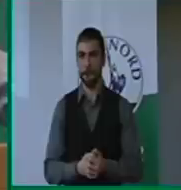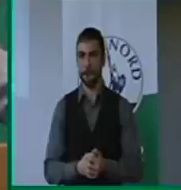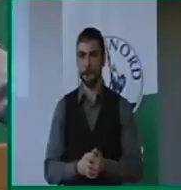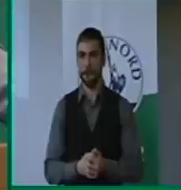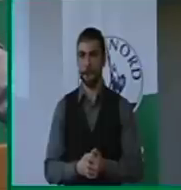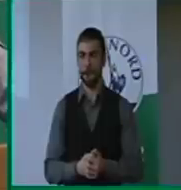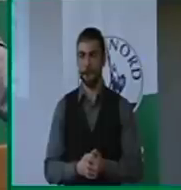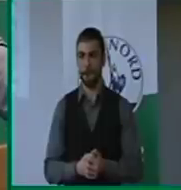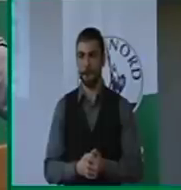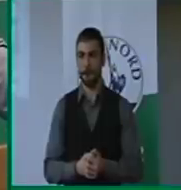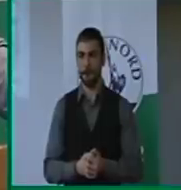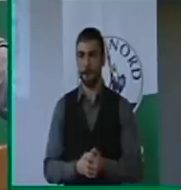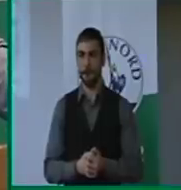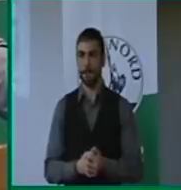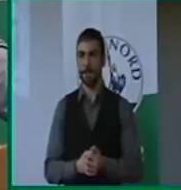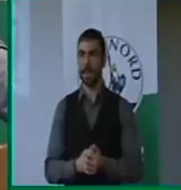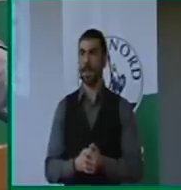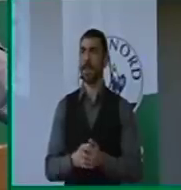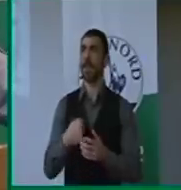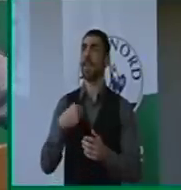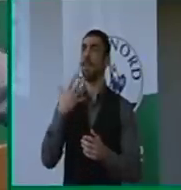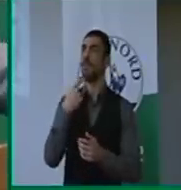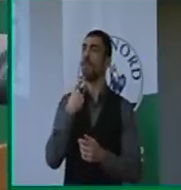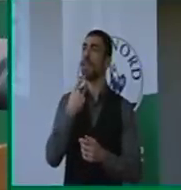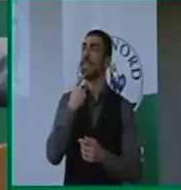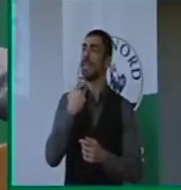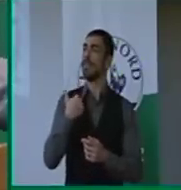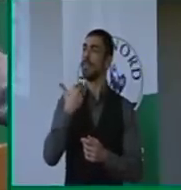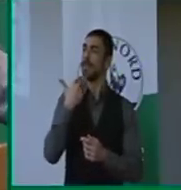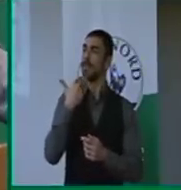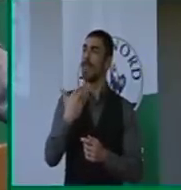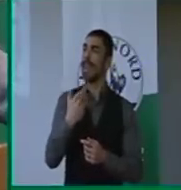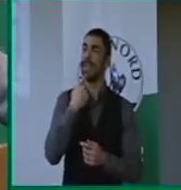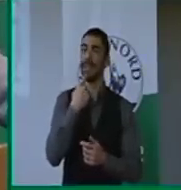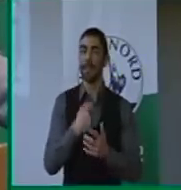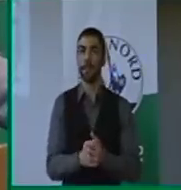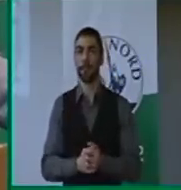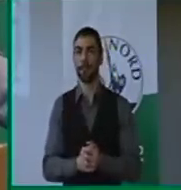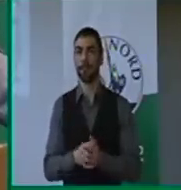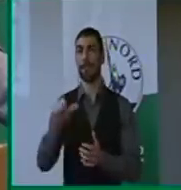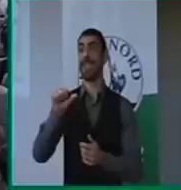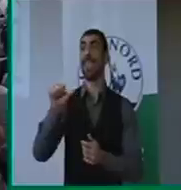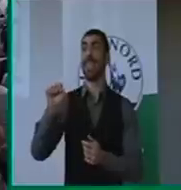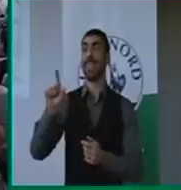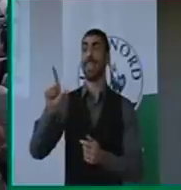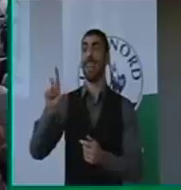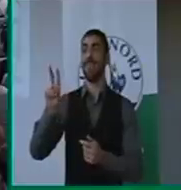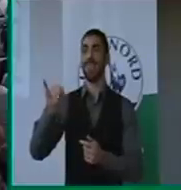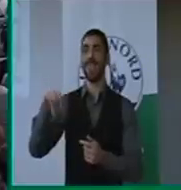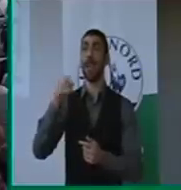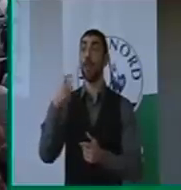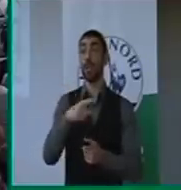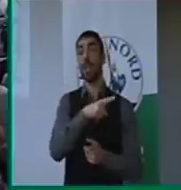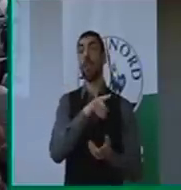termino termino brevemente facendo dei ringraziamenti Innanzitutto a a Salvini per essere stato